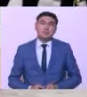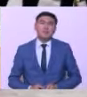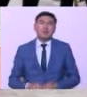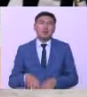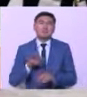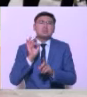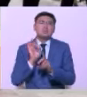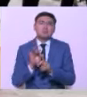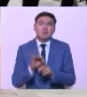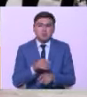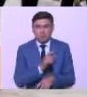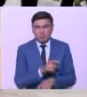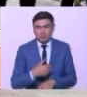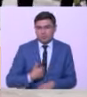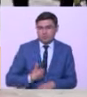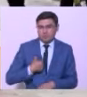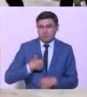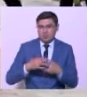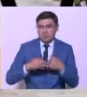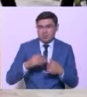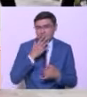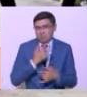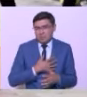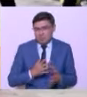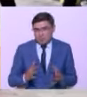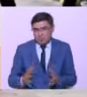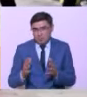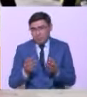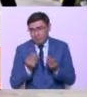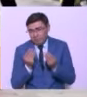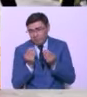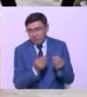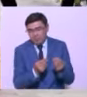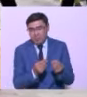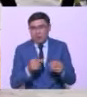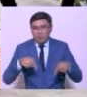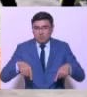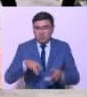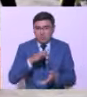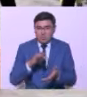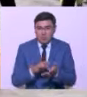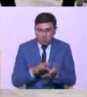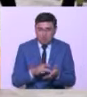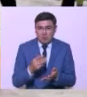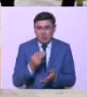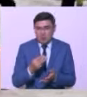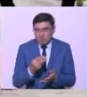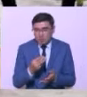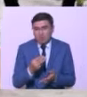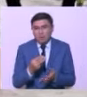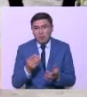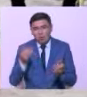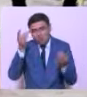Цели повышения патриотизма и любви нашей конкурентоспособной молодежи в стране в нашем городе проводят культурно-спортивные мероприятия. Одним из них